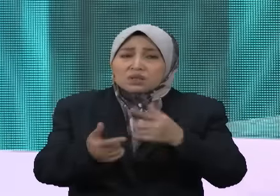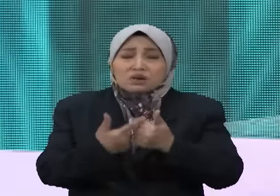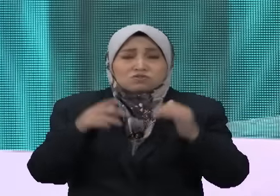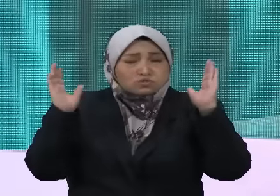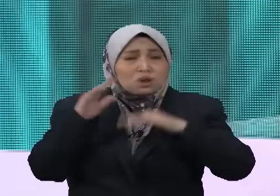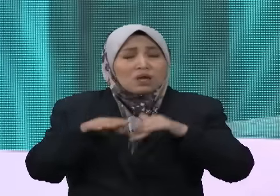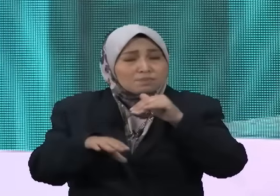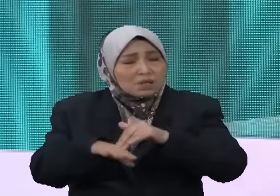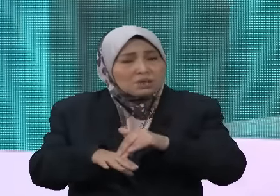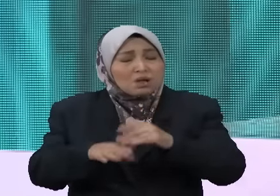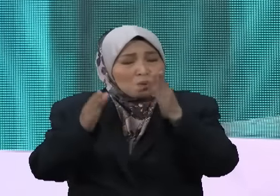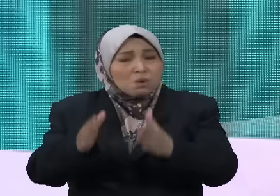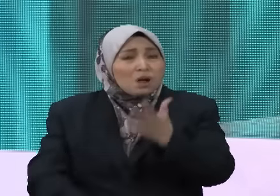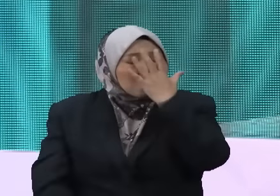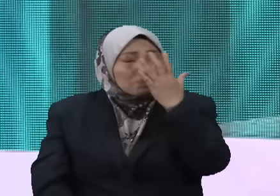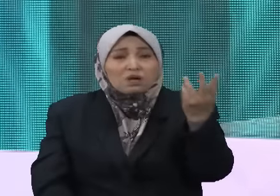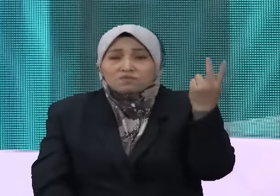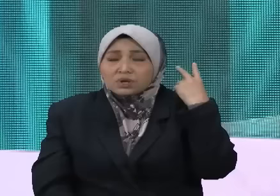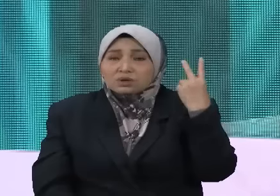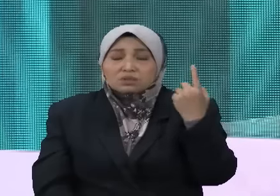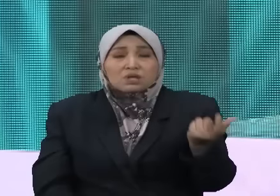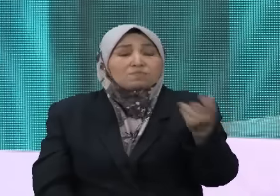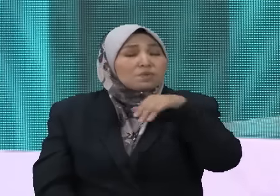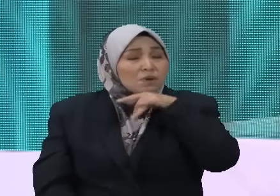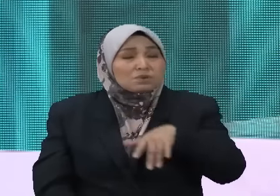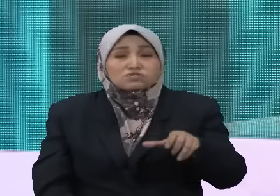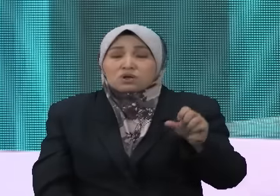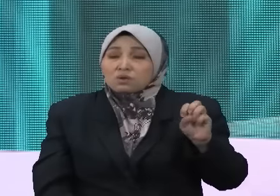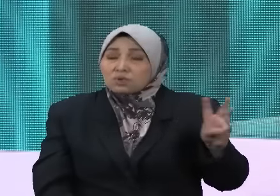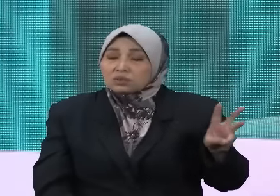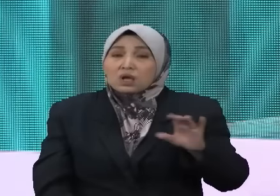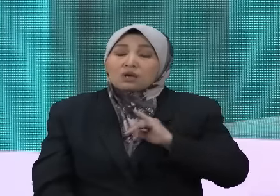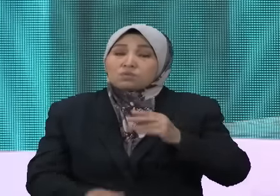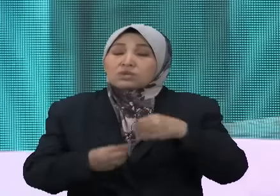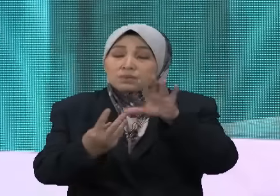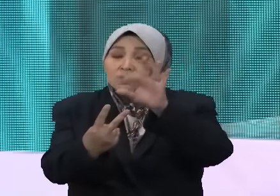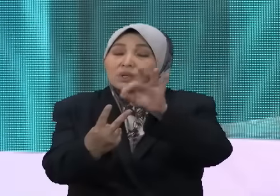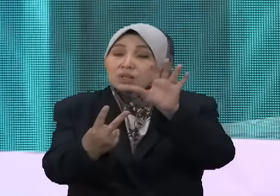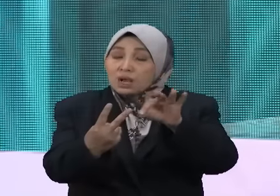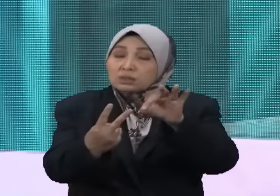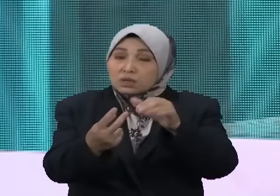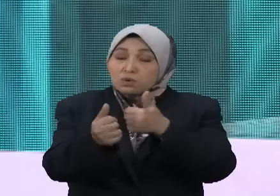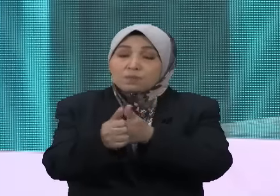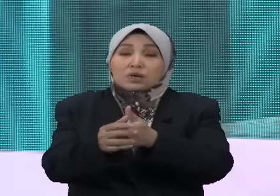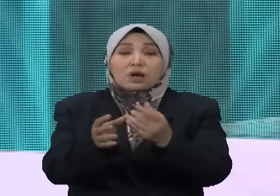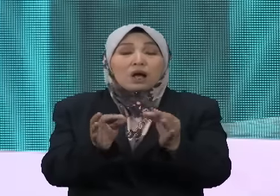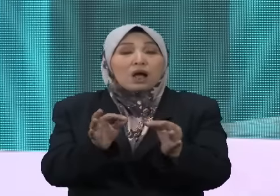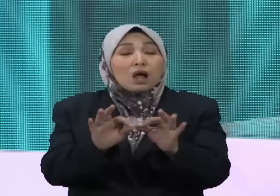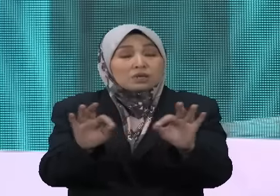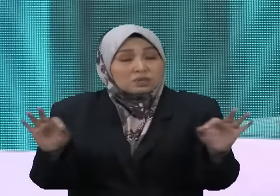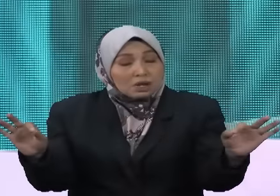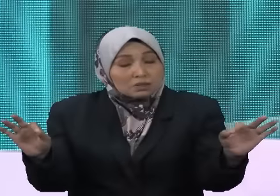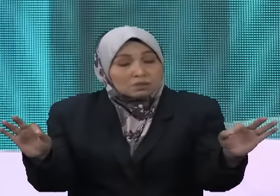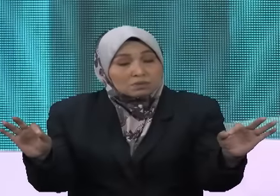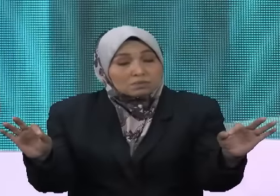solat ke atas ke atas orang munafik Nabi Sallallahu Alaihi Wasallam kata aku ni diberi pilihan berdasarkan kepada ayat istagfirlahum a